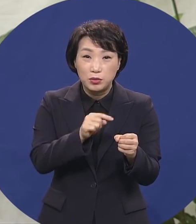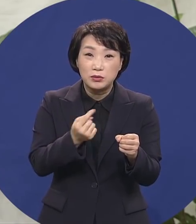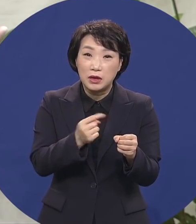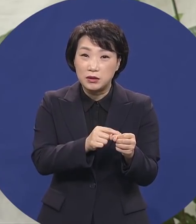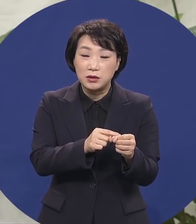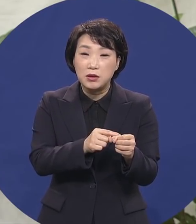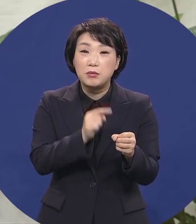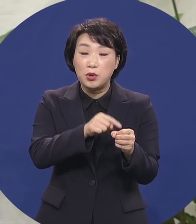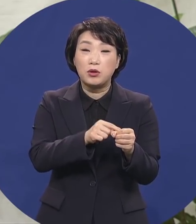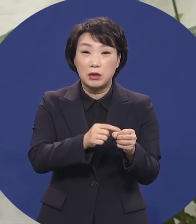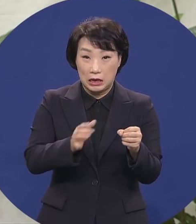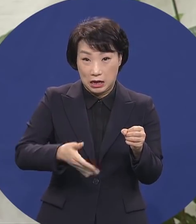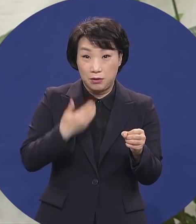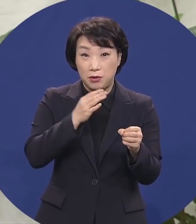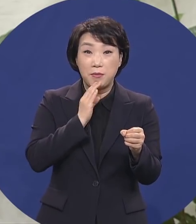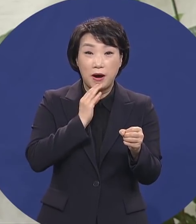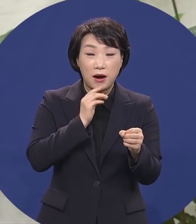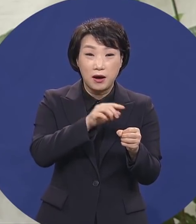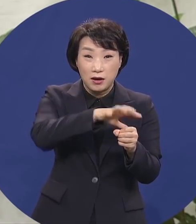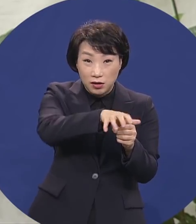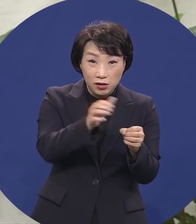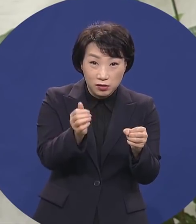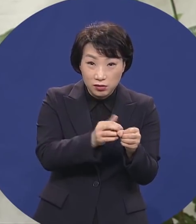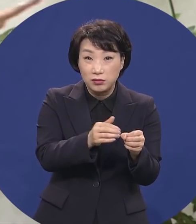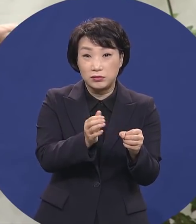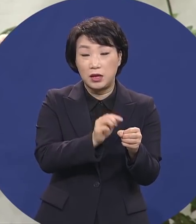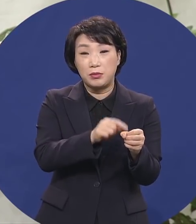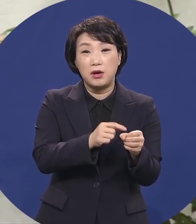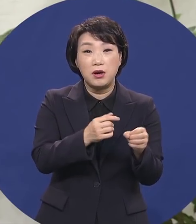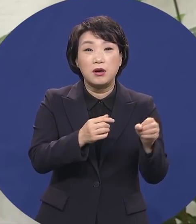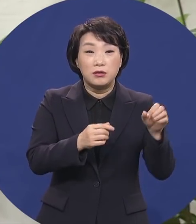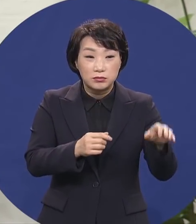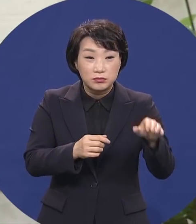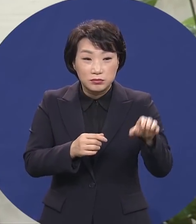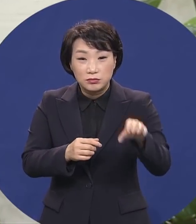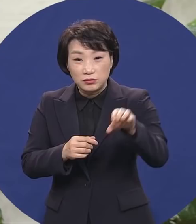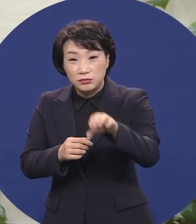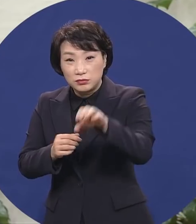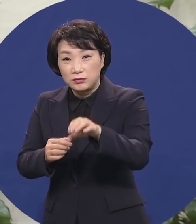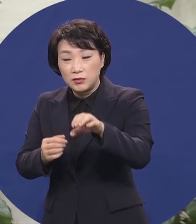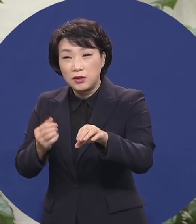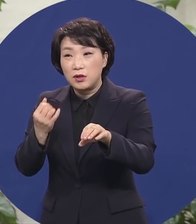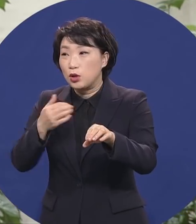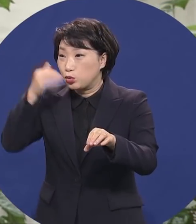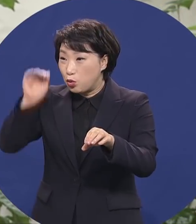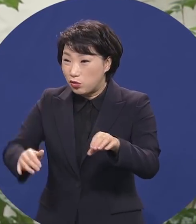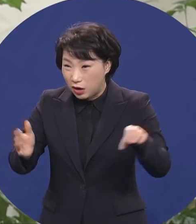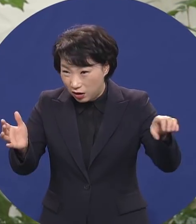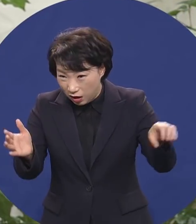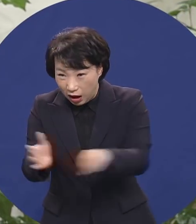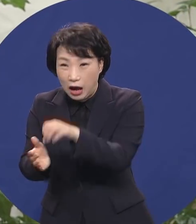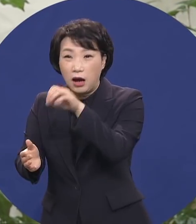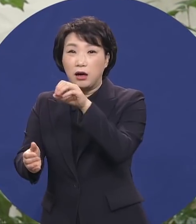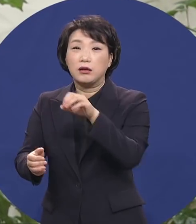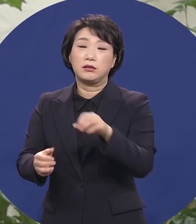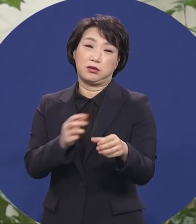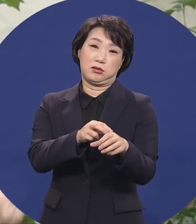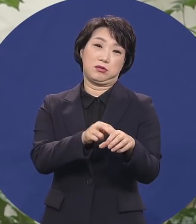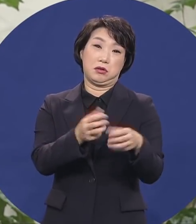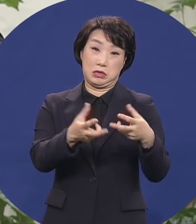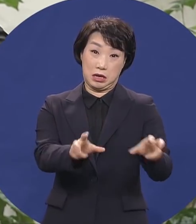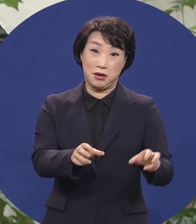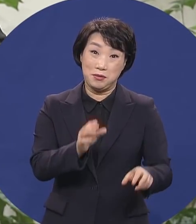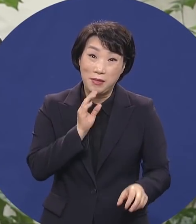것은 둥둥둥둥 떠서 이제 어느 바위에 꽉 부딪히면 산산주걱이 나죠.